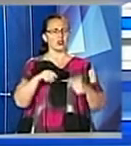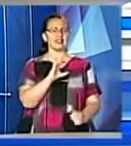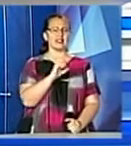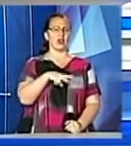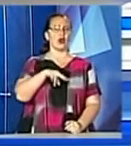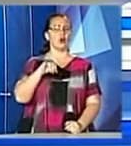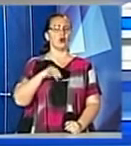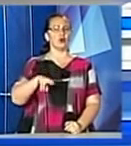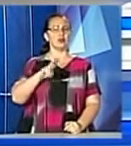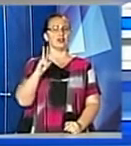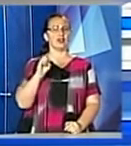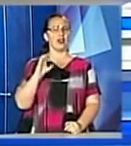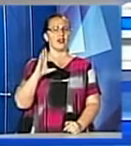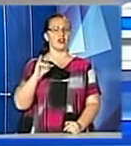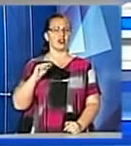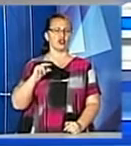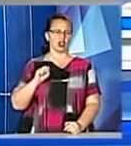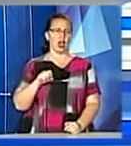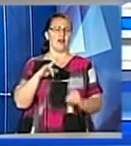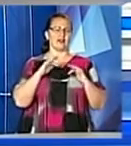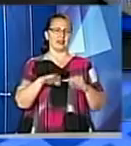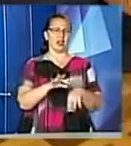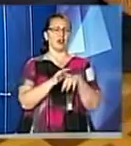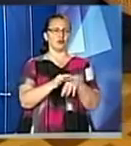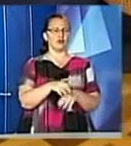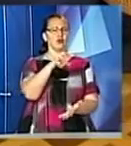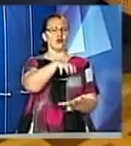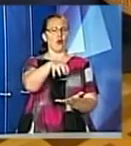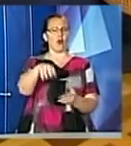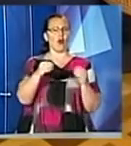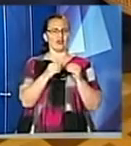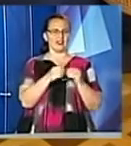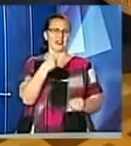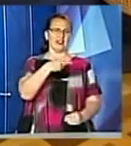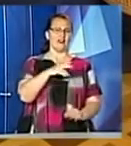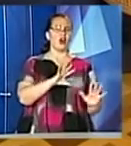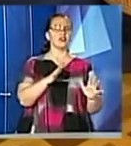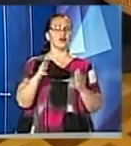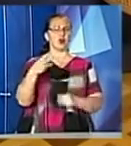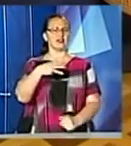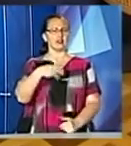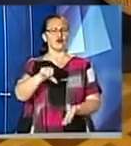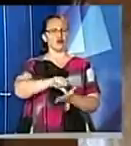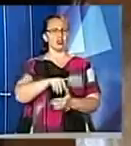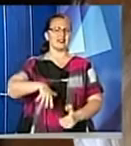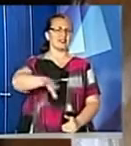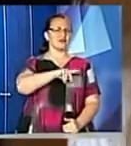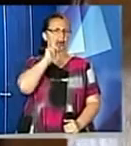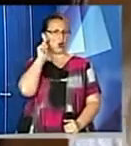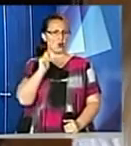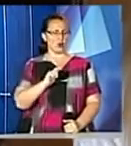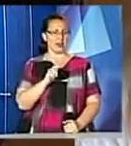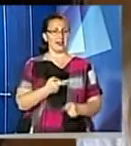Львові відбудеться фестиваль «Людкевич Фест». 10 локацій, понад 20 подій та 30 учасників зі всієї України.